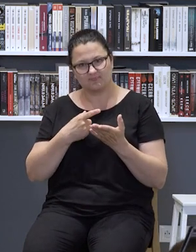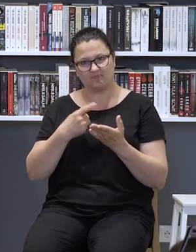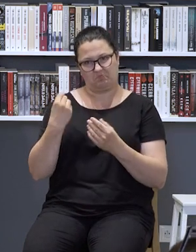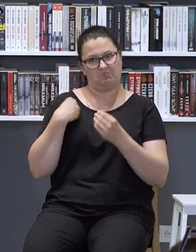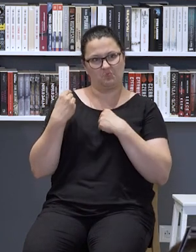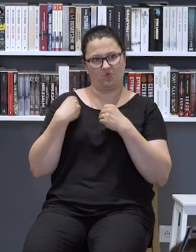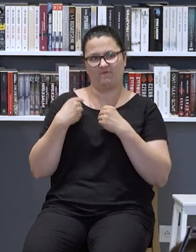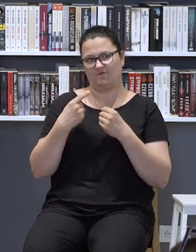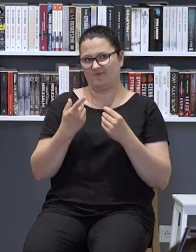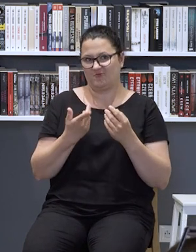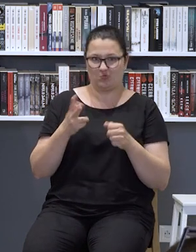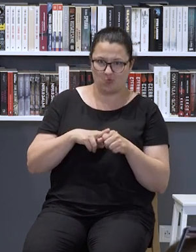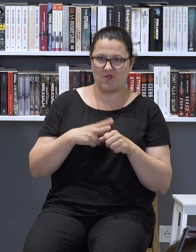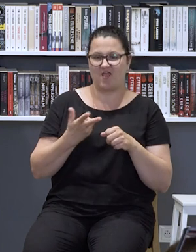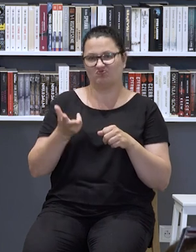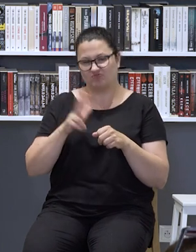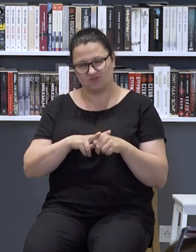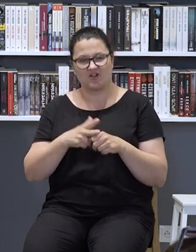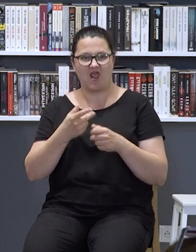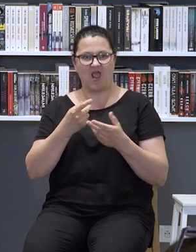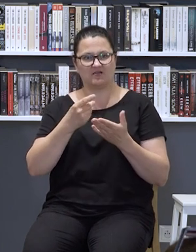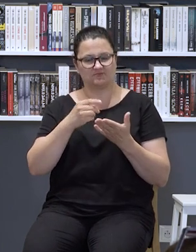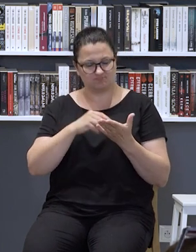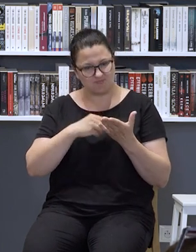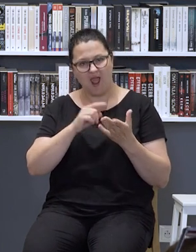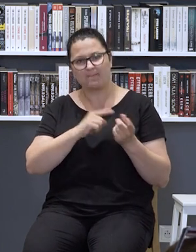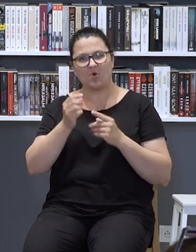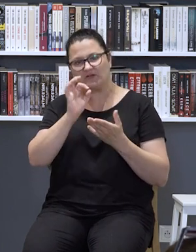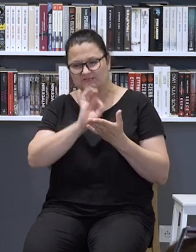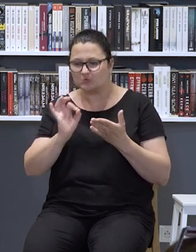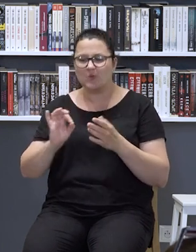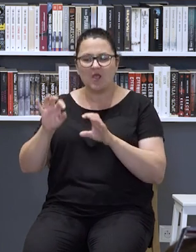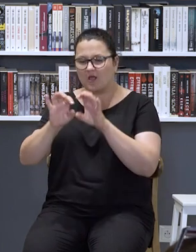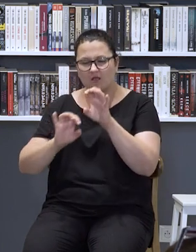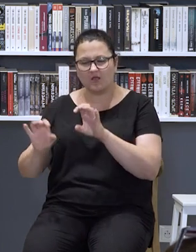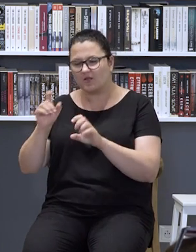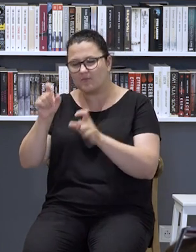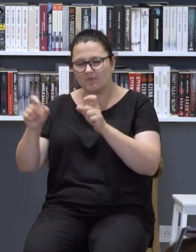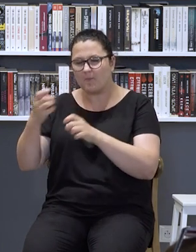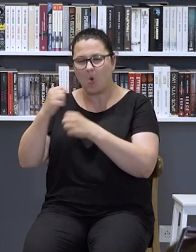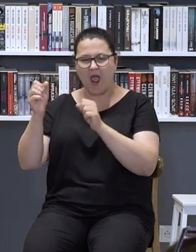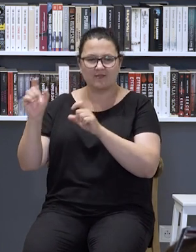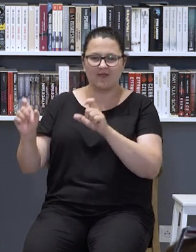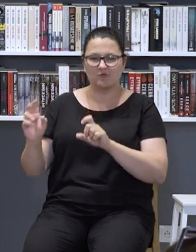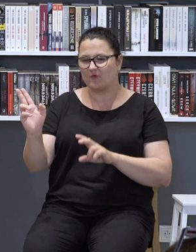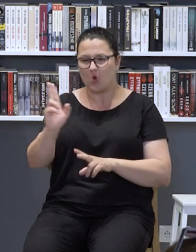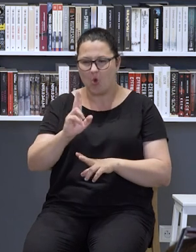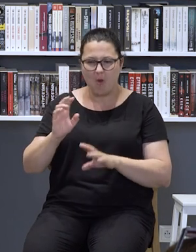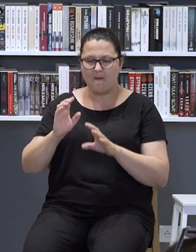ją drugi czy trzeci raz, że niektórzy sobie mapują i rozrysowują, kto jest kim w tej powieści czy w tych